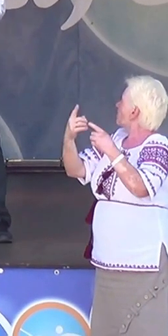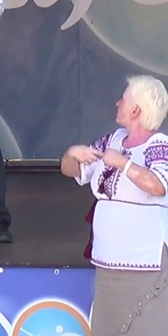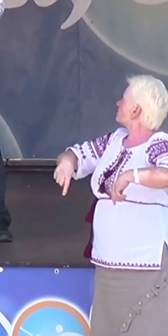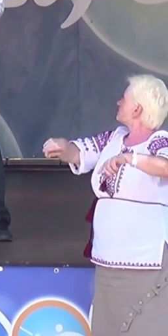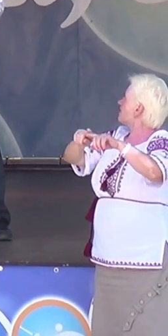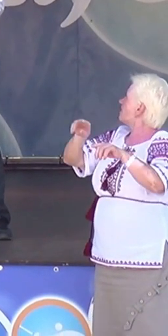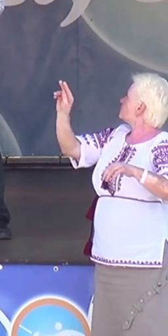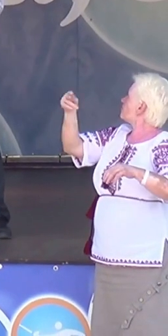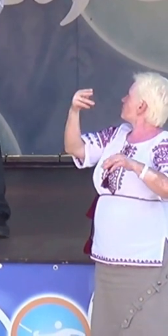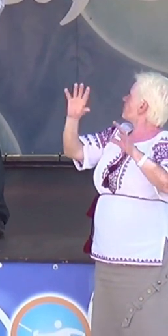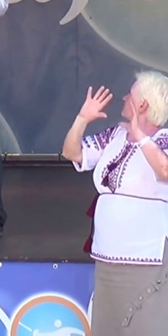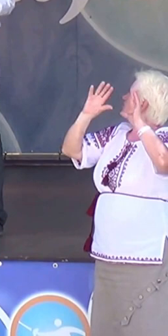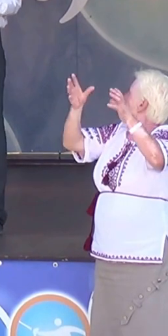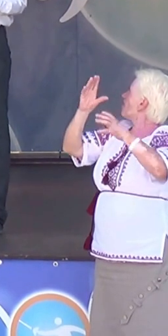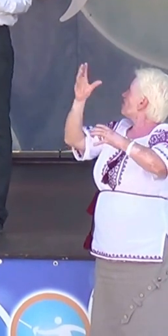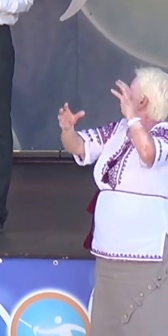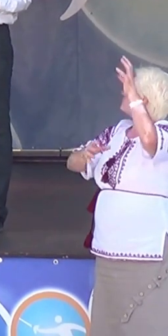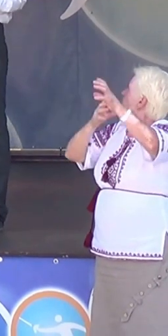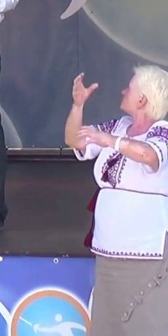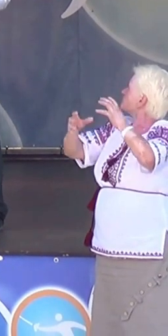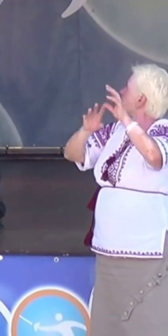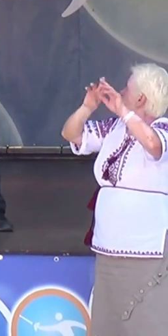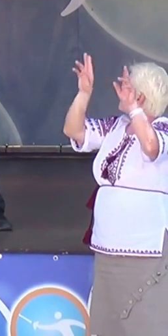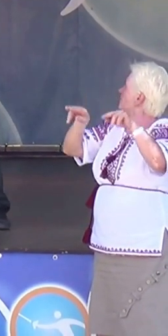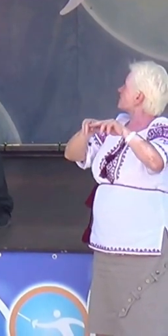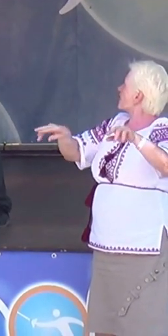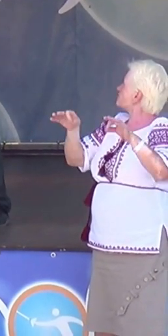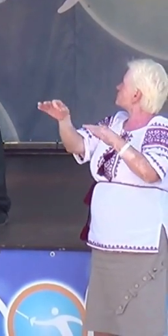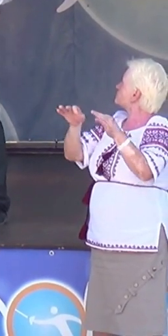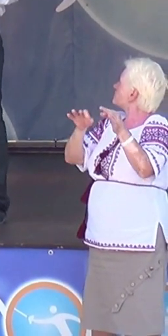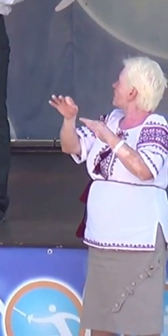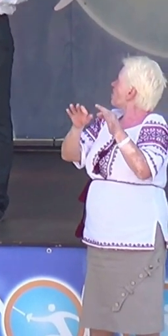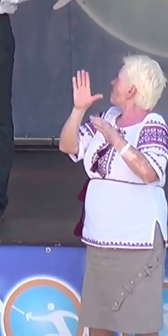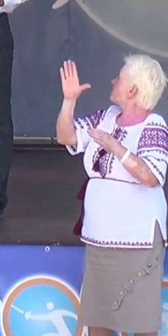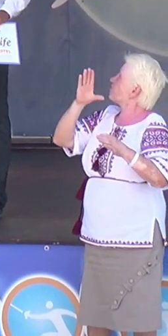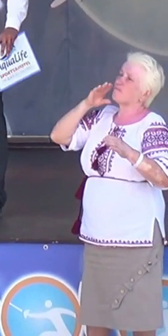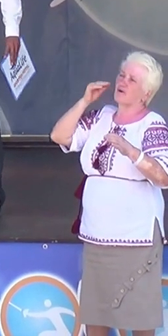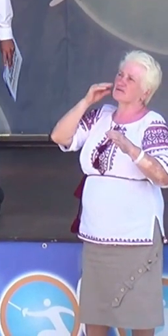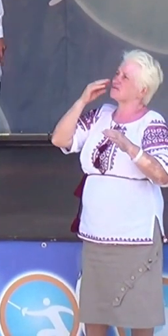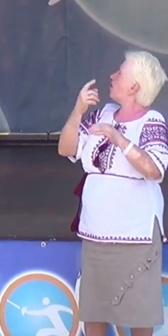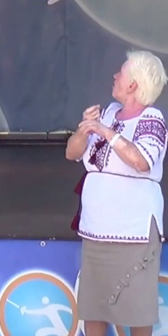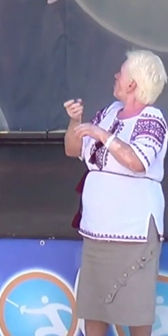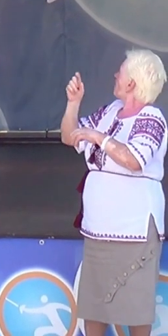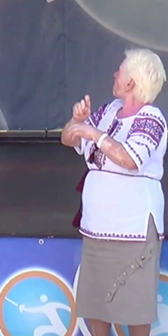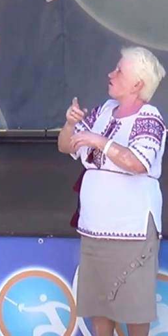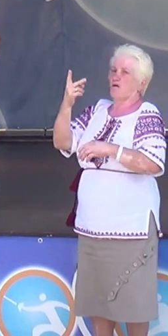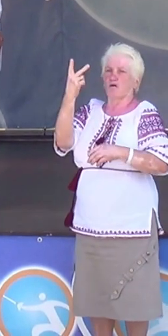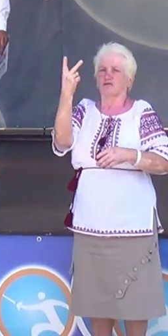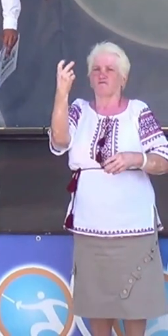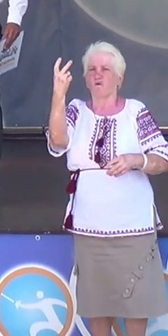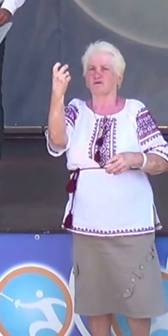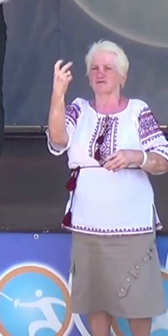организует чемпионат мира Международная федерация шашек. На чемпионат мира в Болгарию прибыли более 300 спортсменов